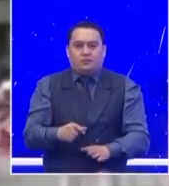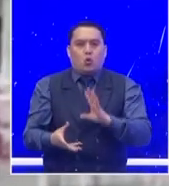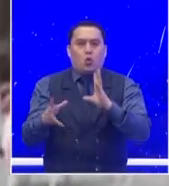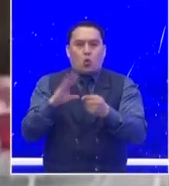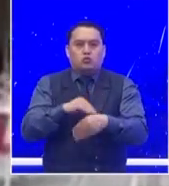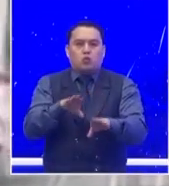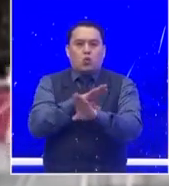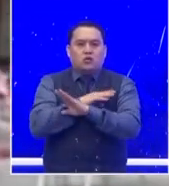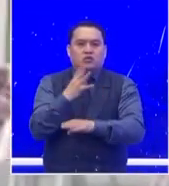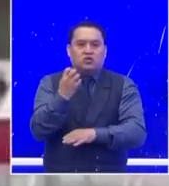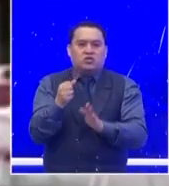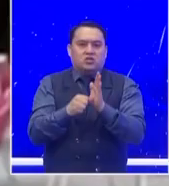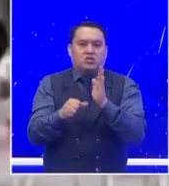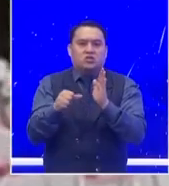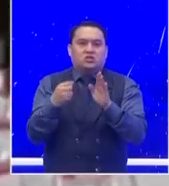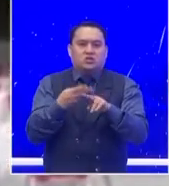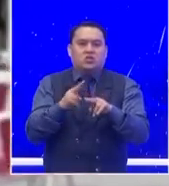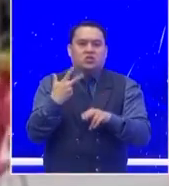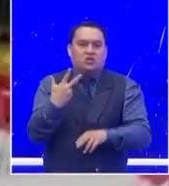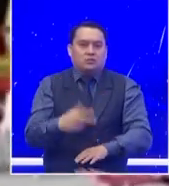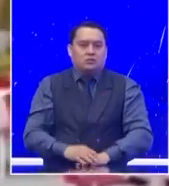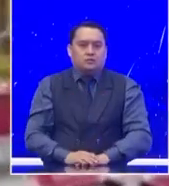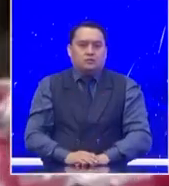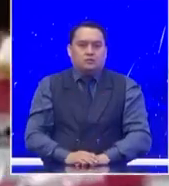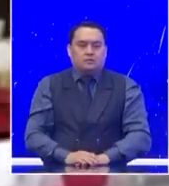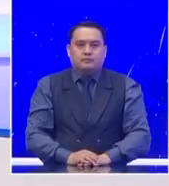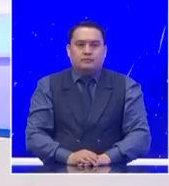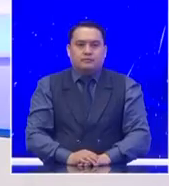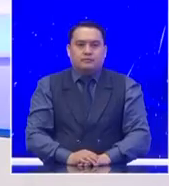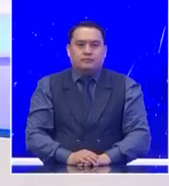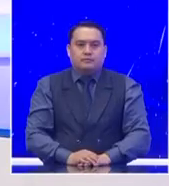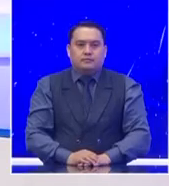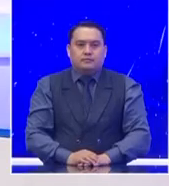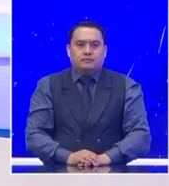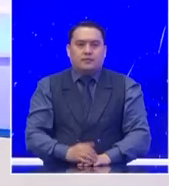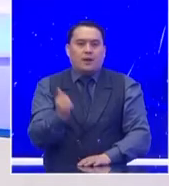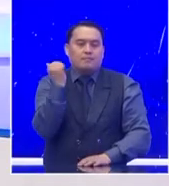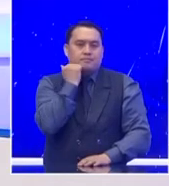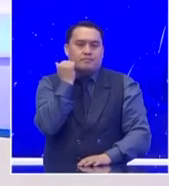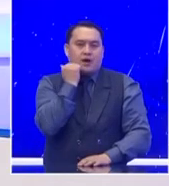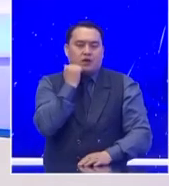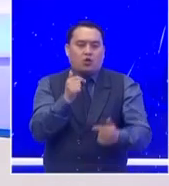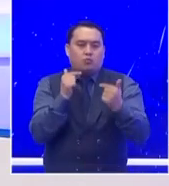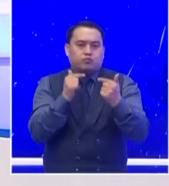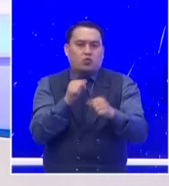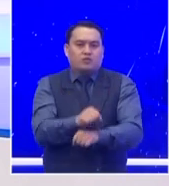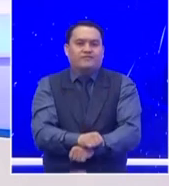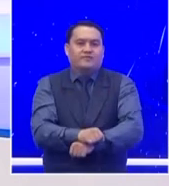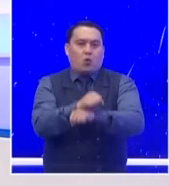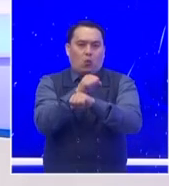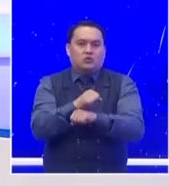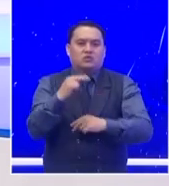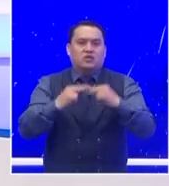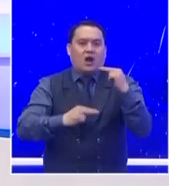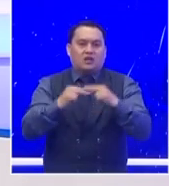число умерших – 463. В Москве не прекращаются протесты против строительства юго-восточной